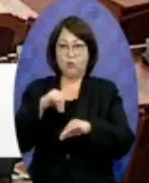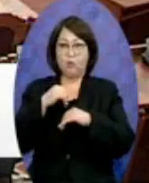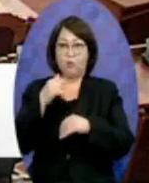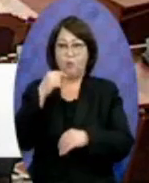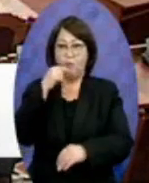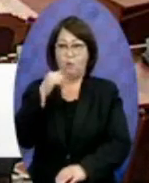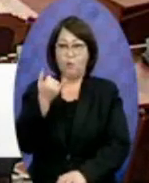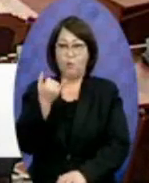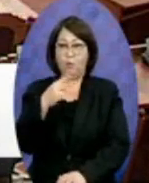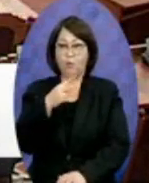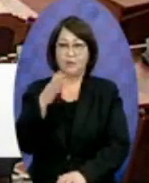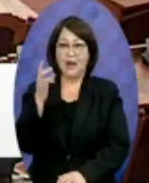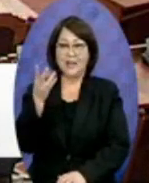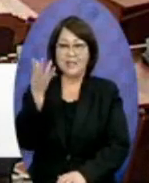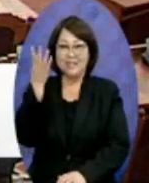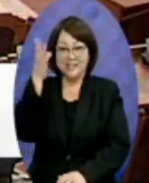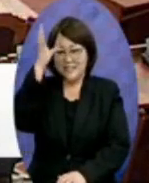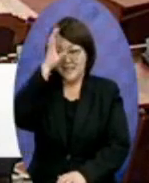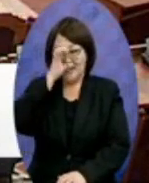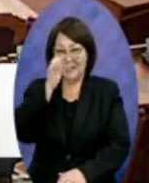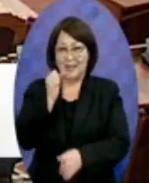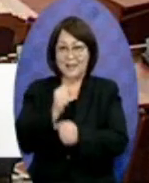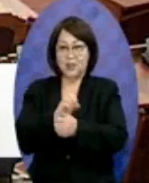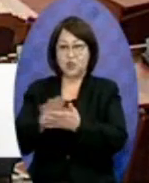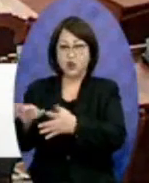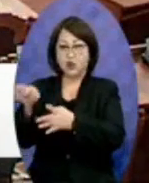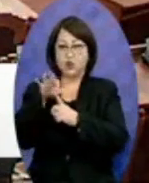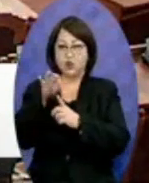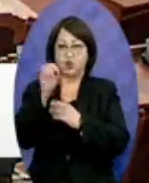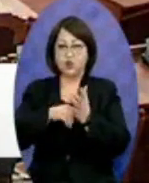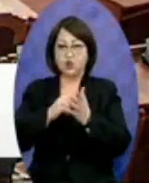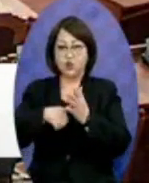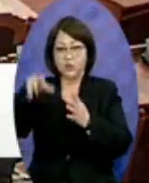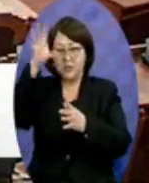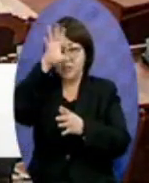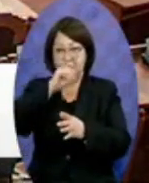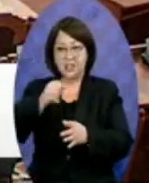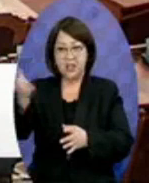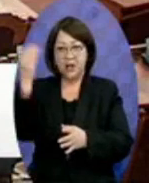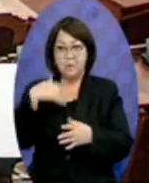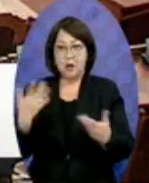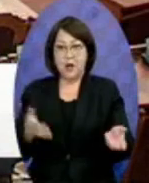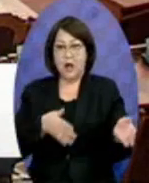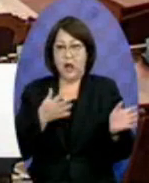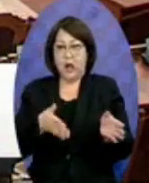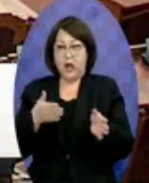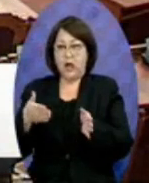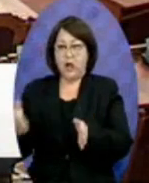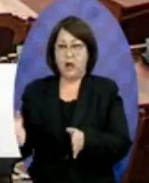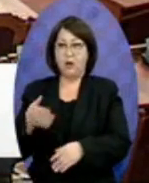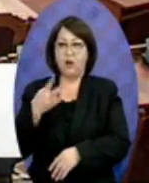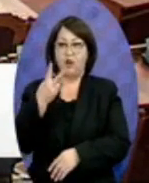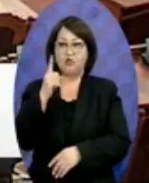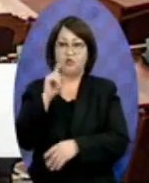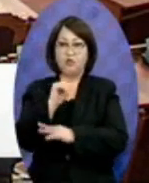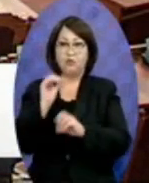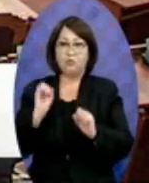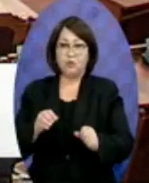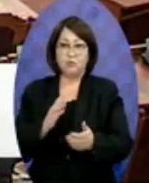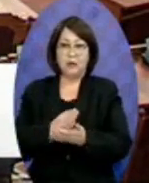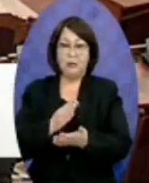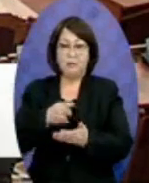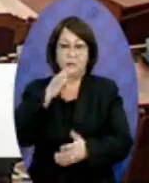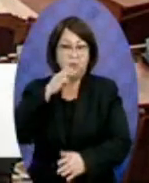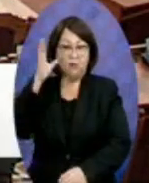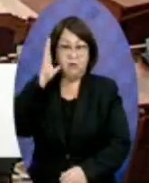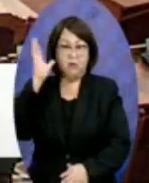гишүүд ерөнхий сайдыг оруулж иргээд ингээд тэгээд түр хойшлсон. Одоо 3-7 хоног хойшилж штэ. Тэгээд энээс болоод бид нар мэдээлэлээ сонсч